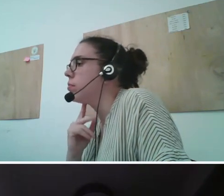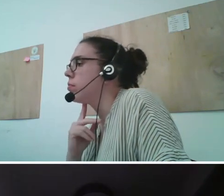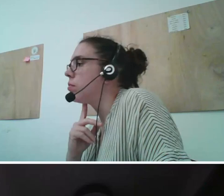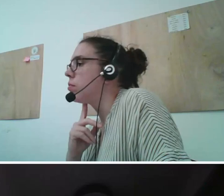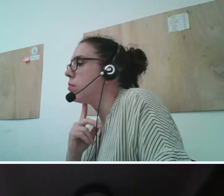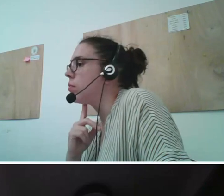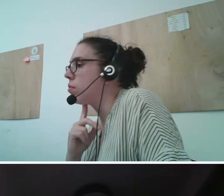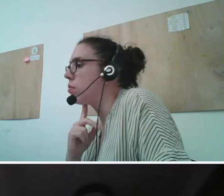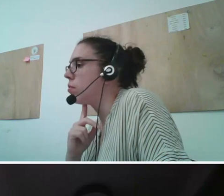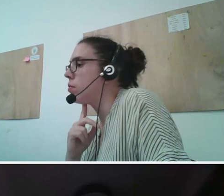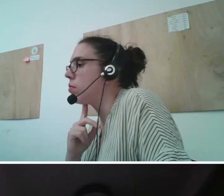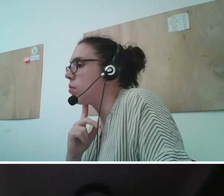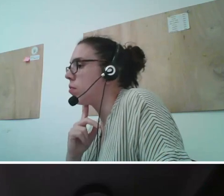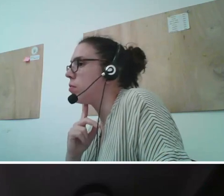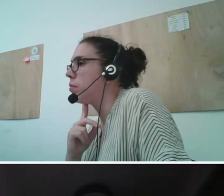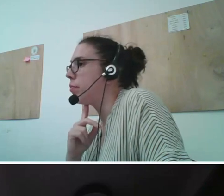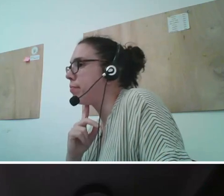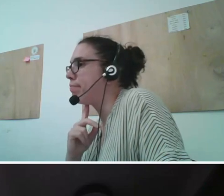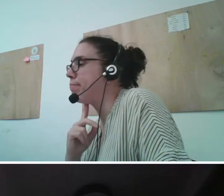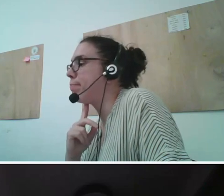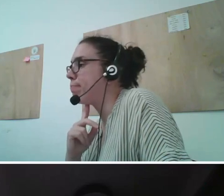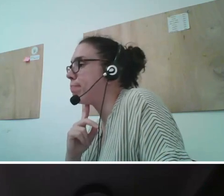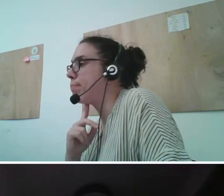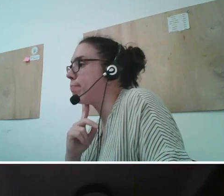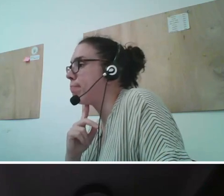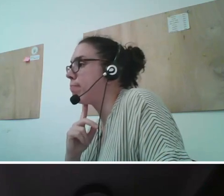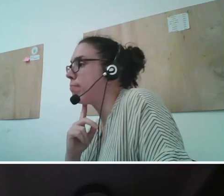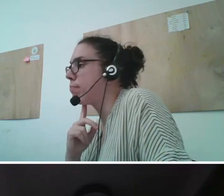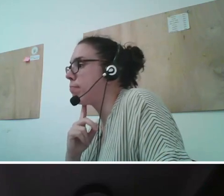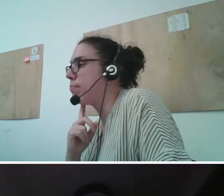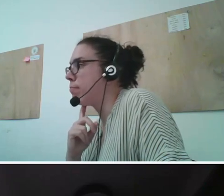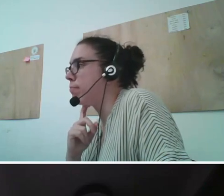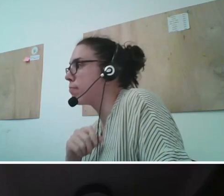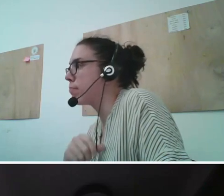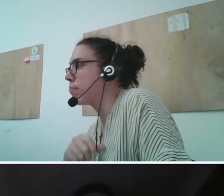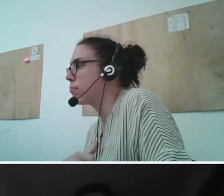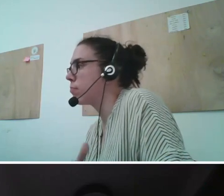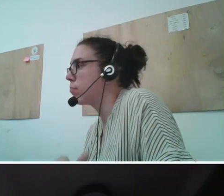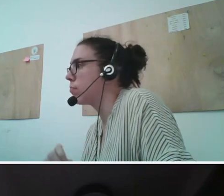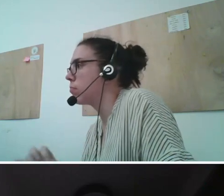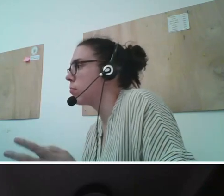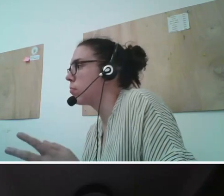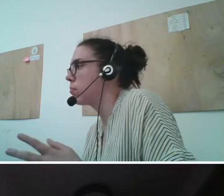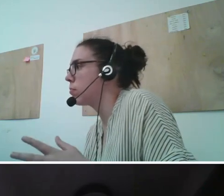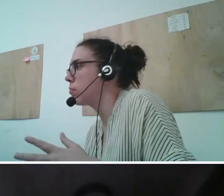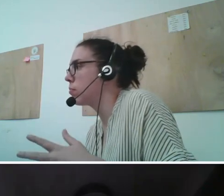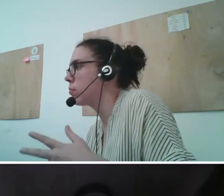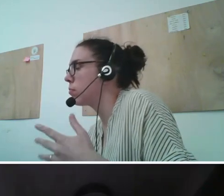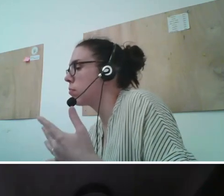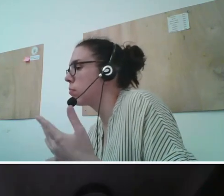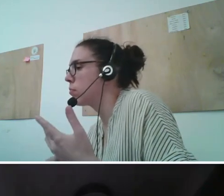pezzo fondamentale, fatto una volta, voglio dire, non è che ogni volta mi devo aprire